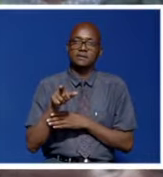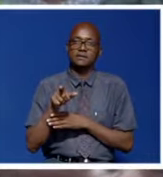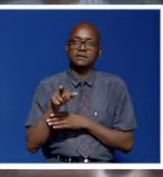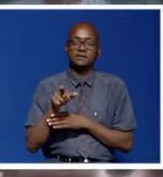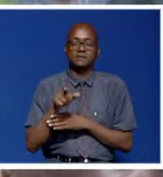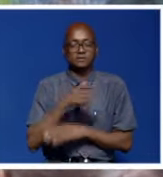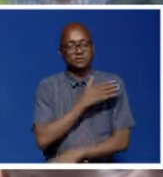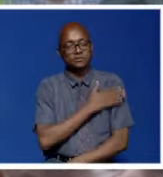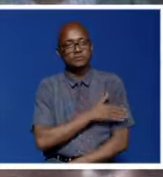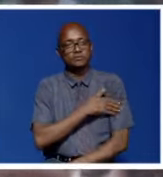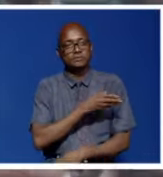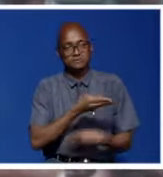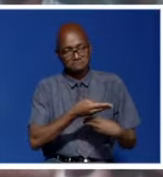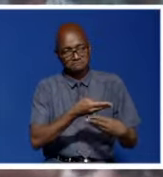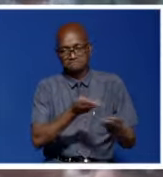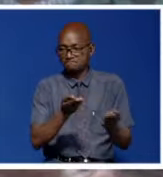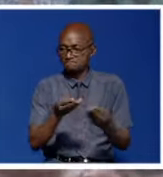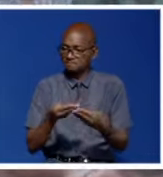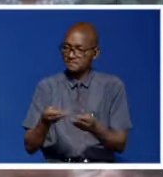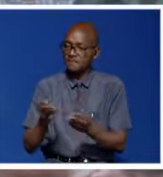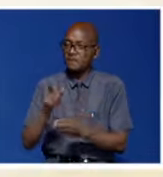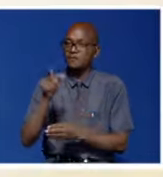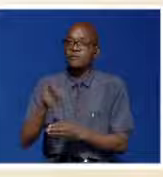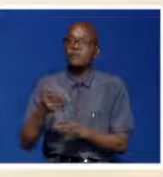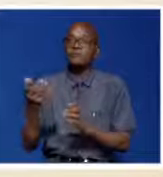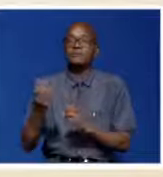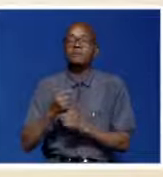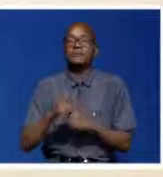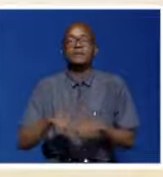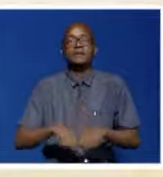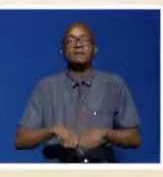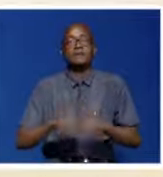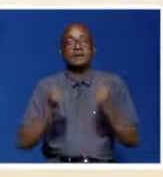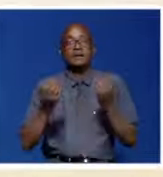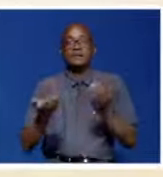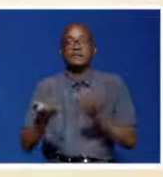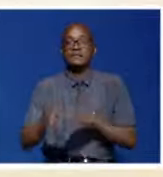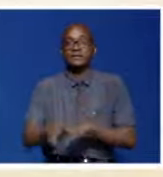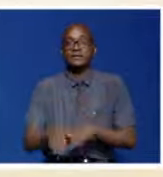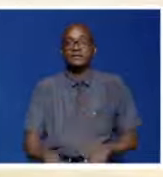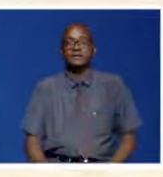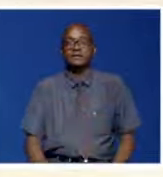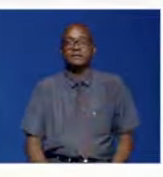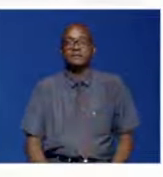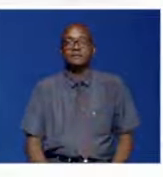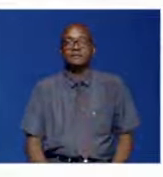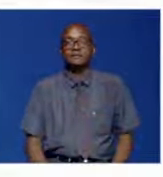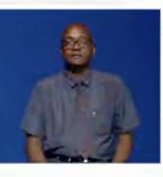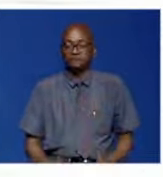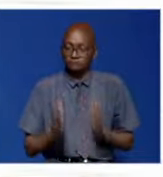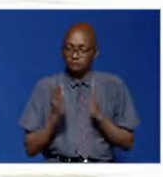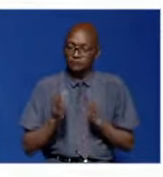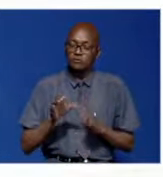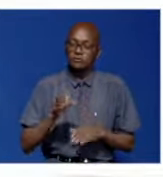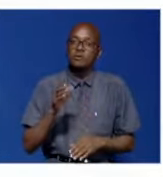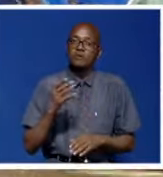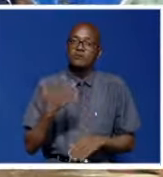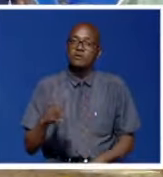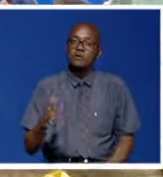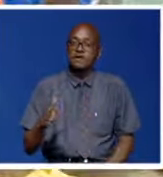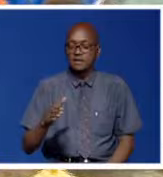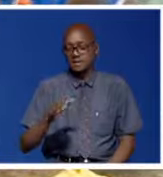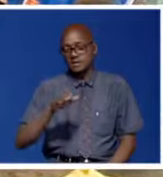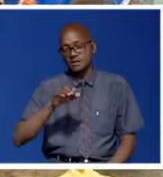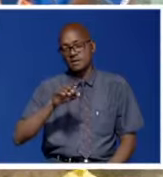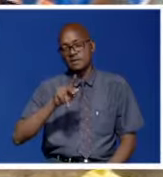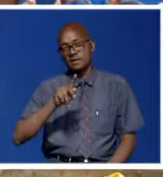ya kutoa huduma kwa wananchi waliopatwa na maafa. Mkuu wa mkoa wa Pwani Abubakari Kunenge ameongozana na ujumbe